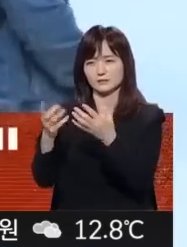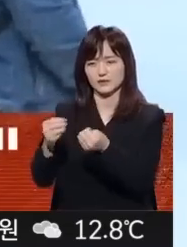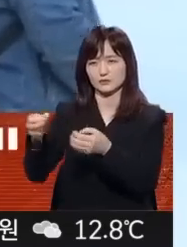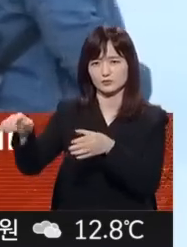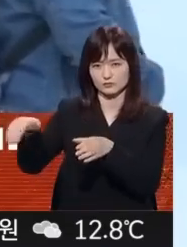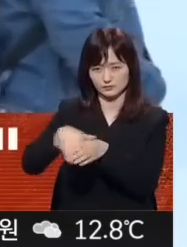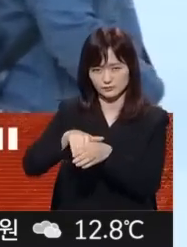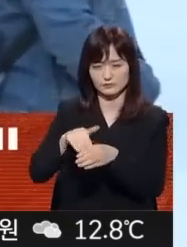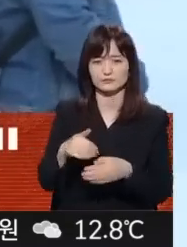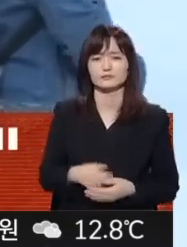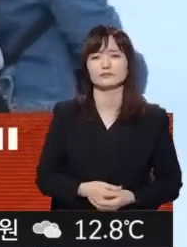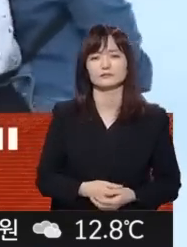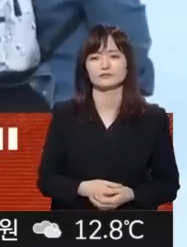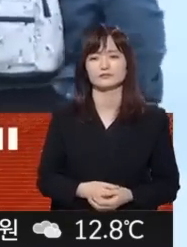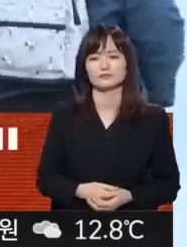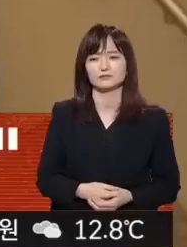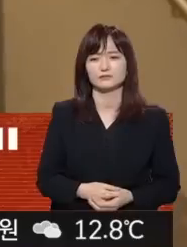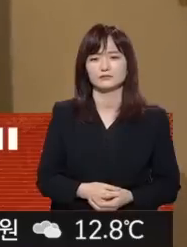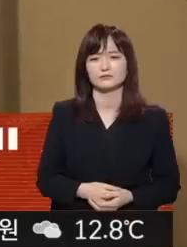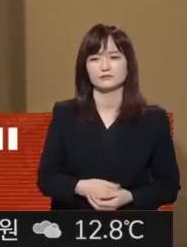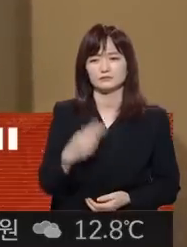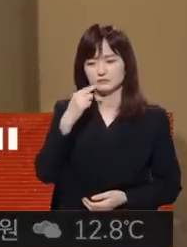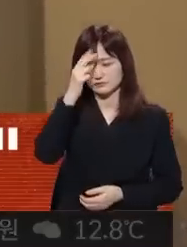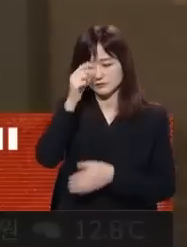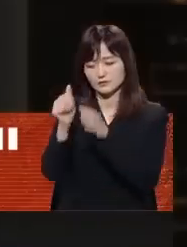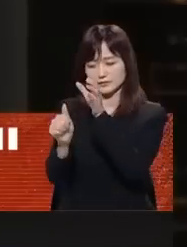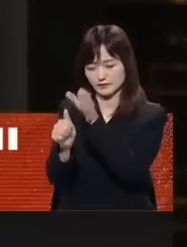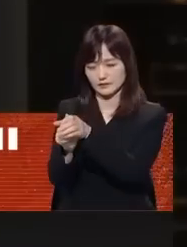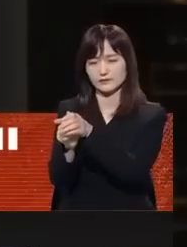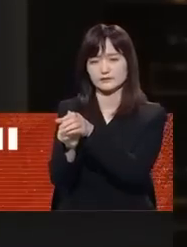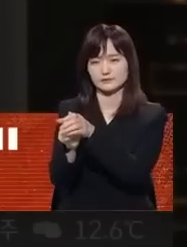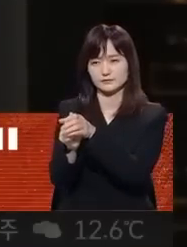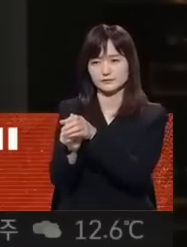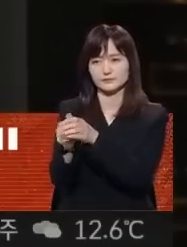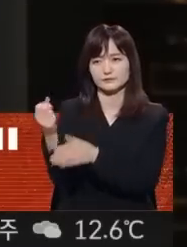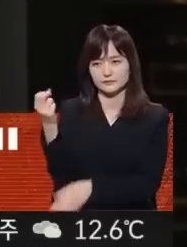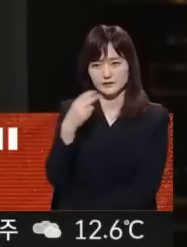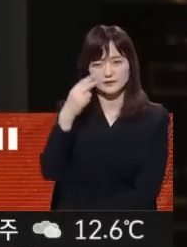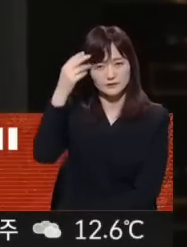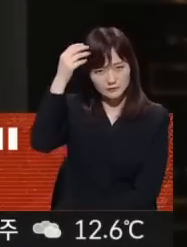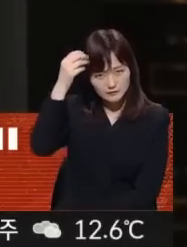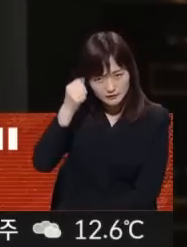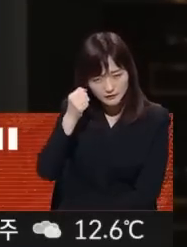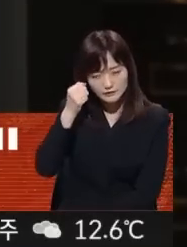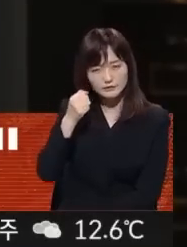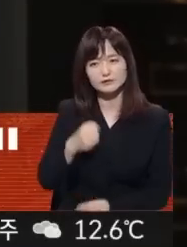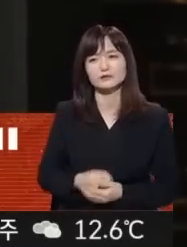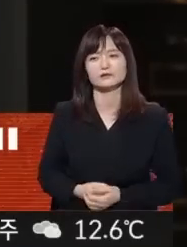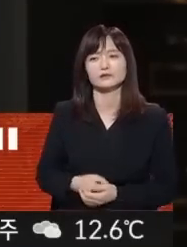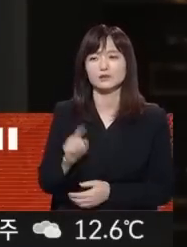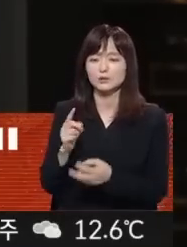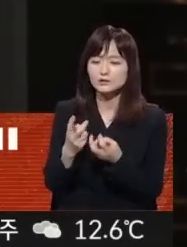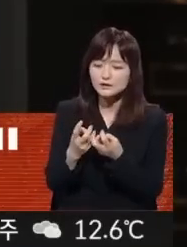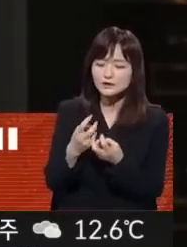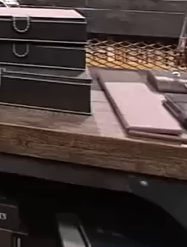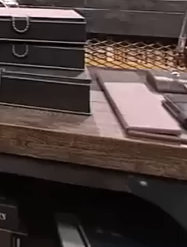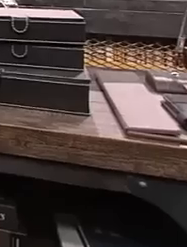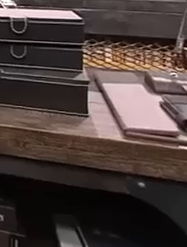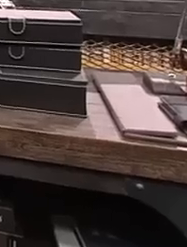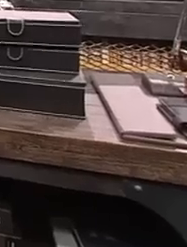자이 부분은 뭐 우리 검찰이 다시 한번 좀 참고를 해서 어떤 뭐 대응을 했으면